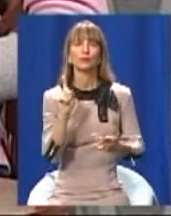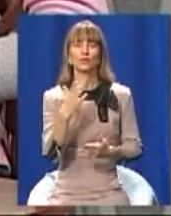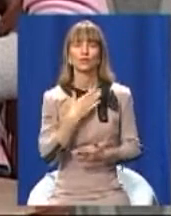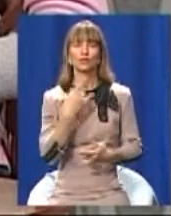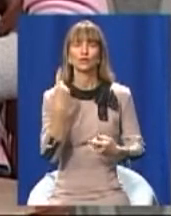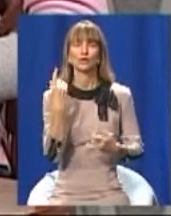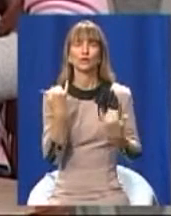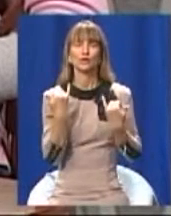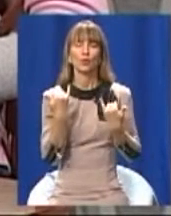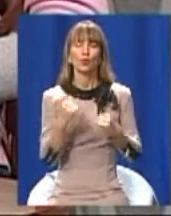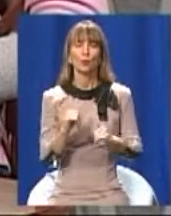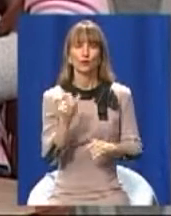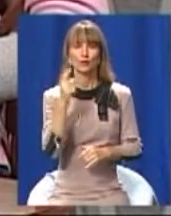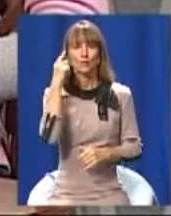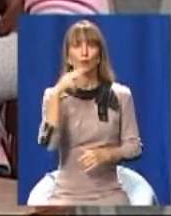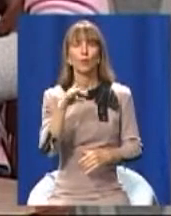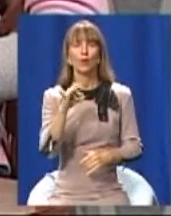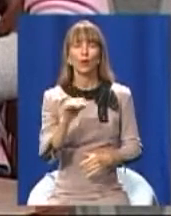чомусики думають про подарунки.